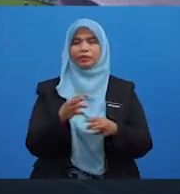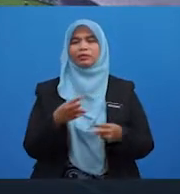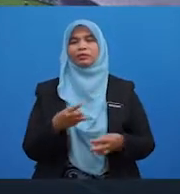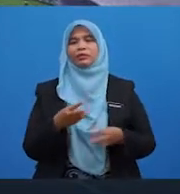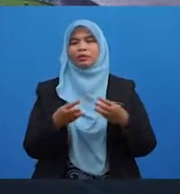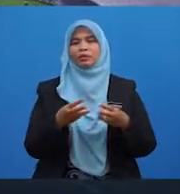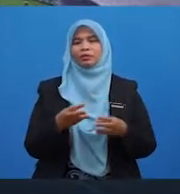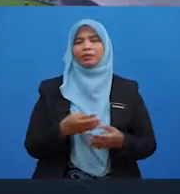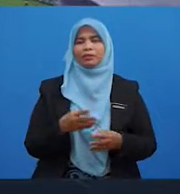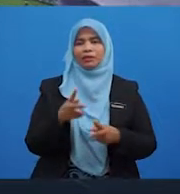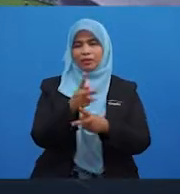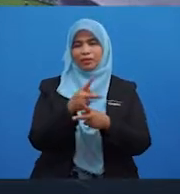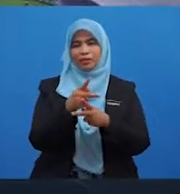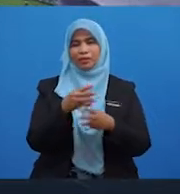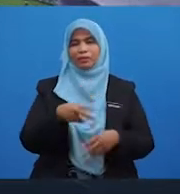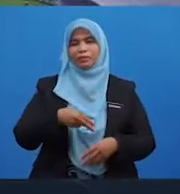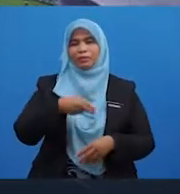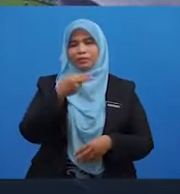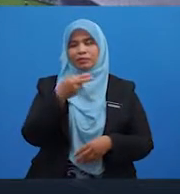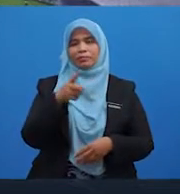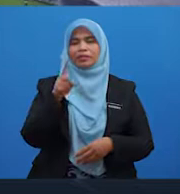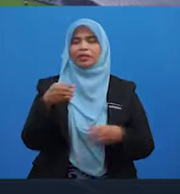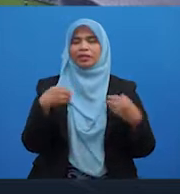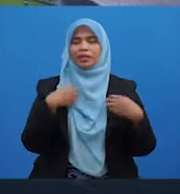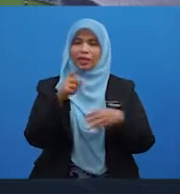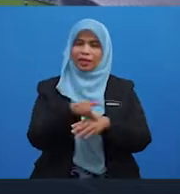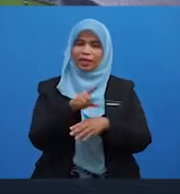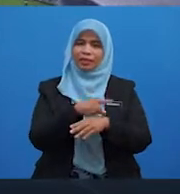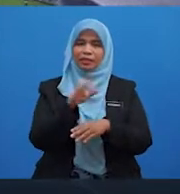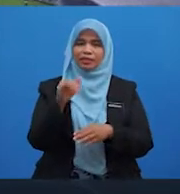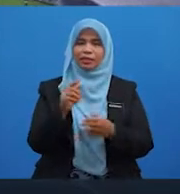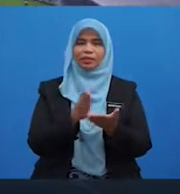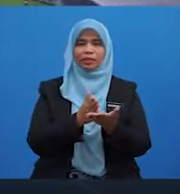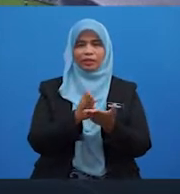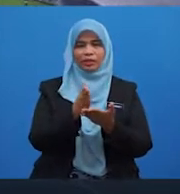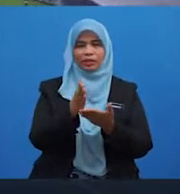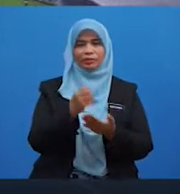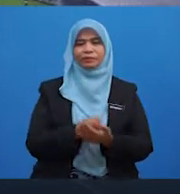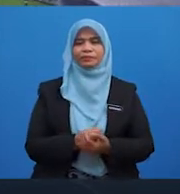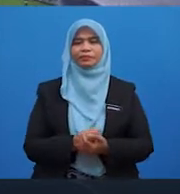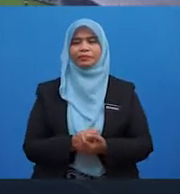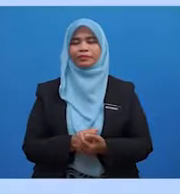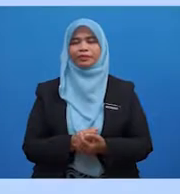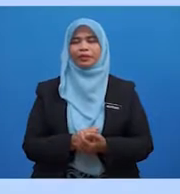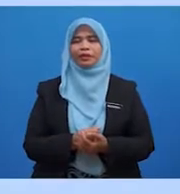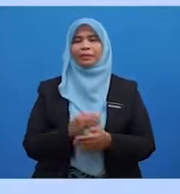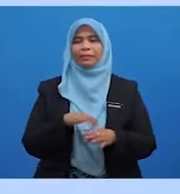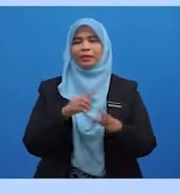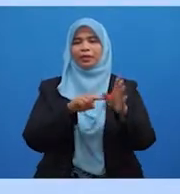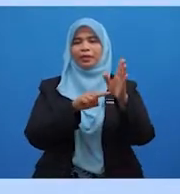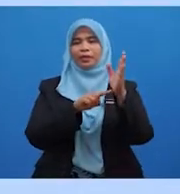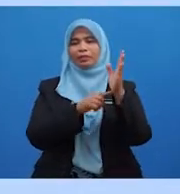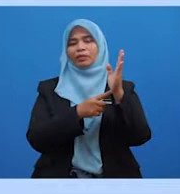bagaimanapun, kawalan pernafasan memerlukan latihan yang berterusan untuk berkembang. Pada mulanya adalah